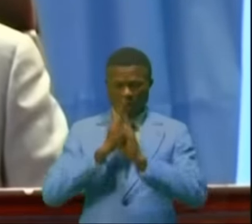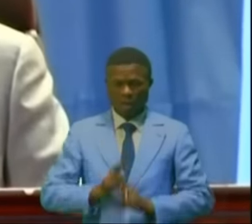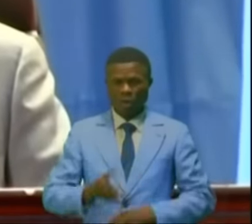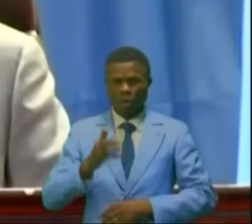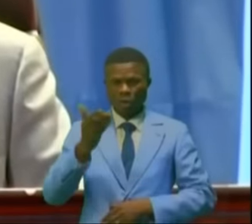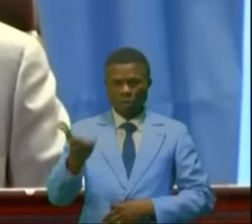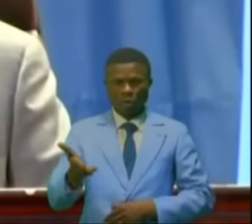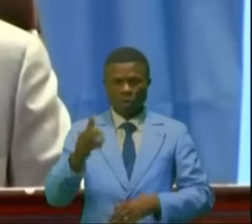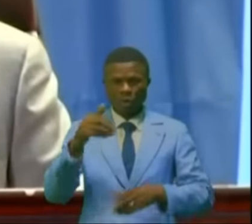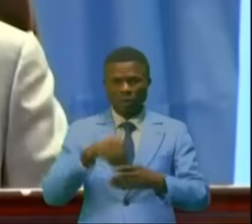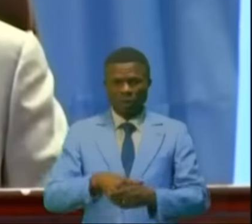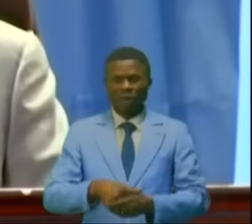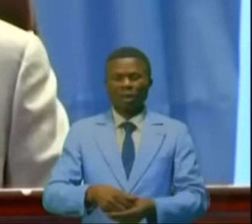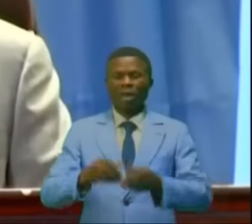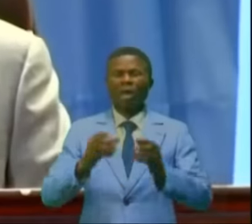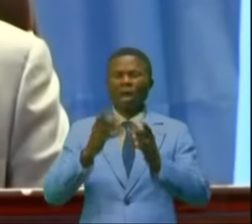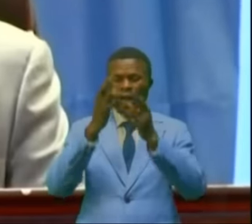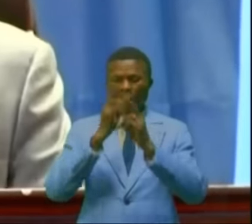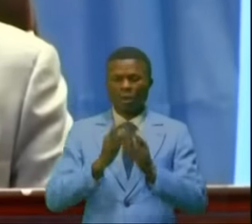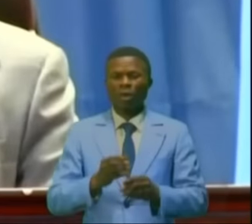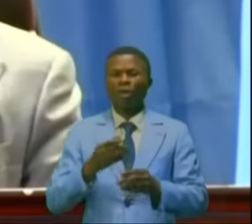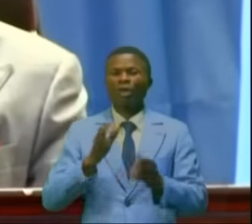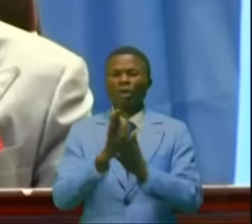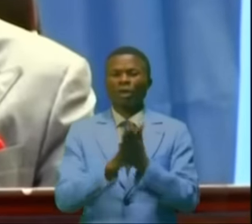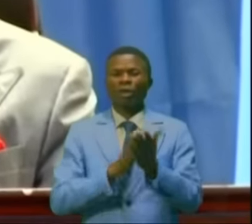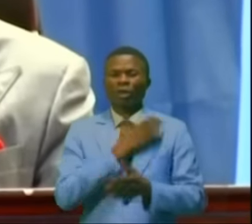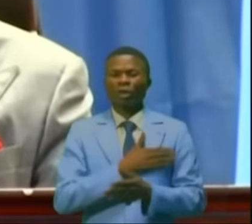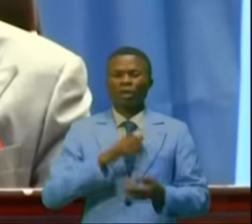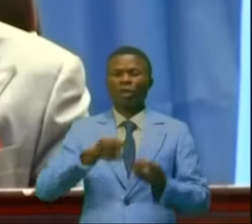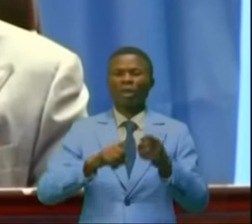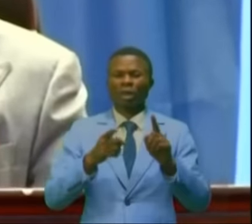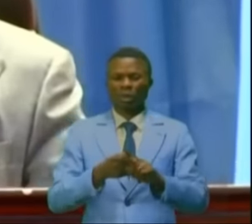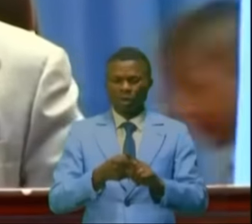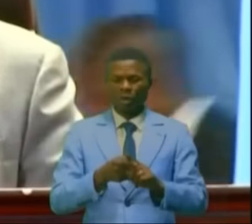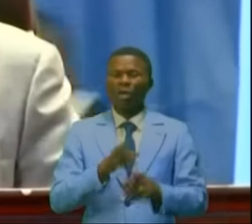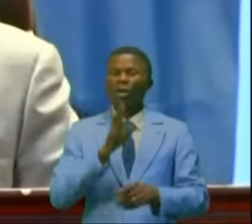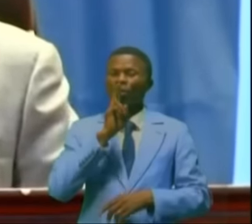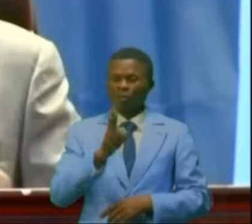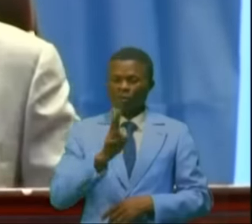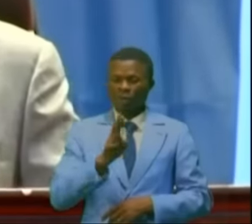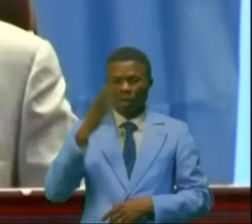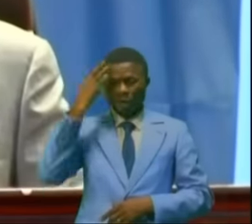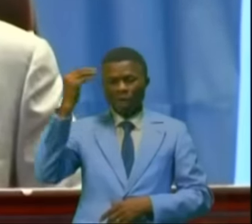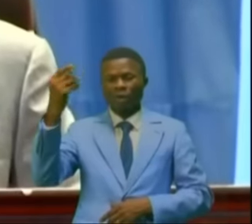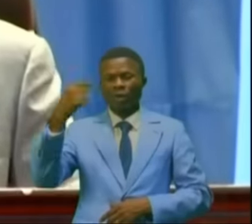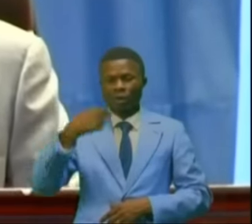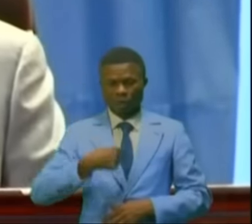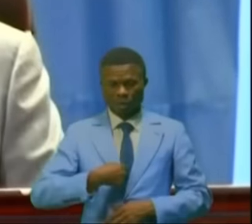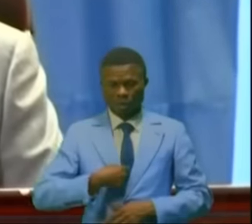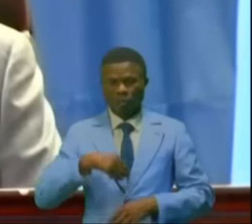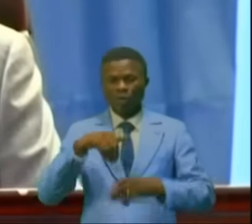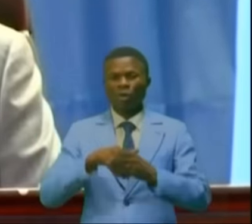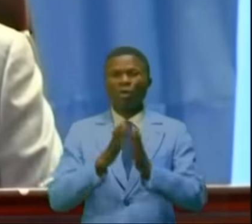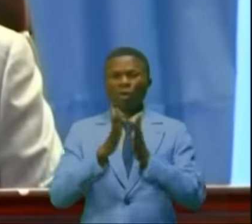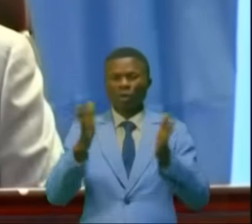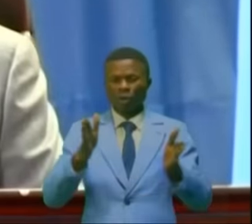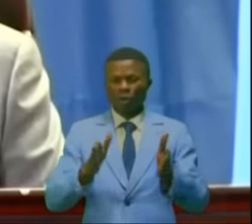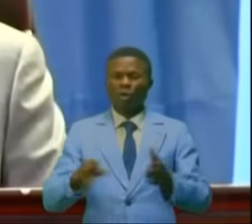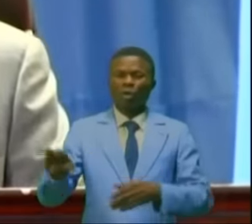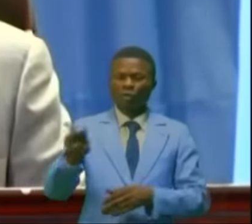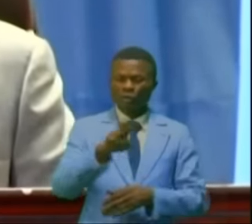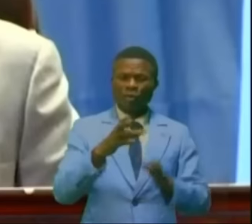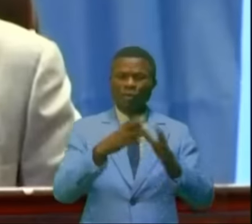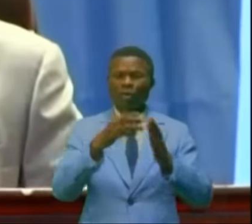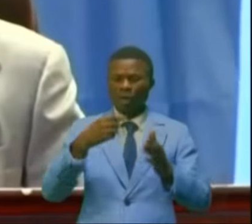et dans sa dignité. Chers collègues, vous pouvez compter sur moi, collectivement, mais aussi individuellement,